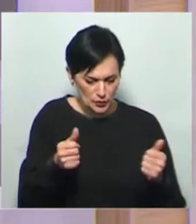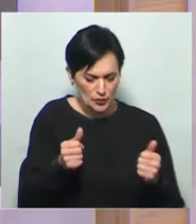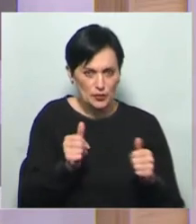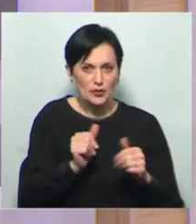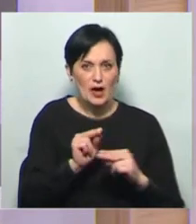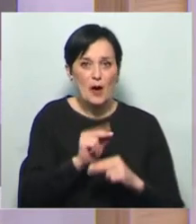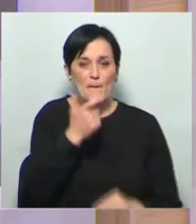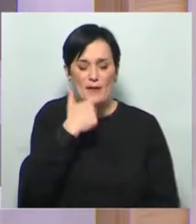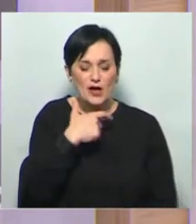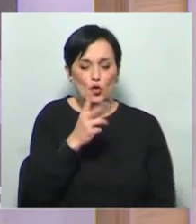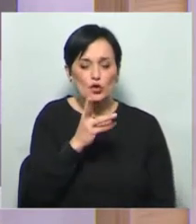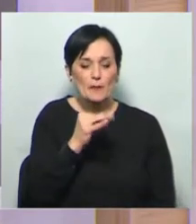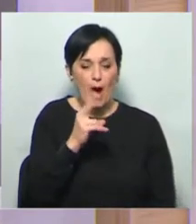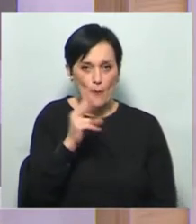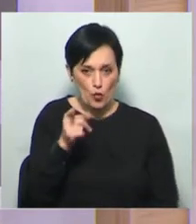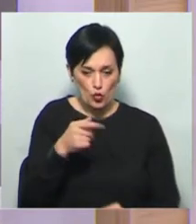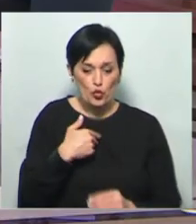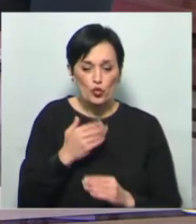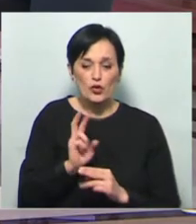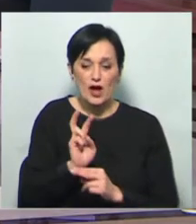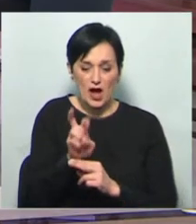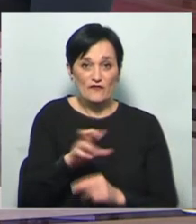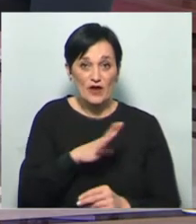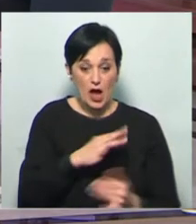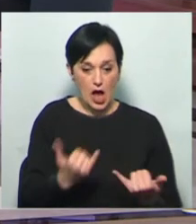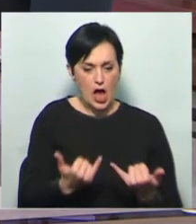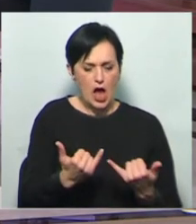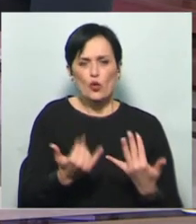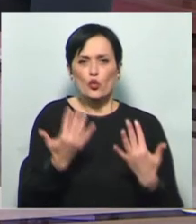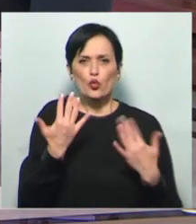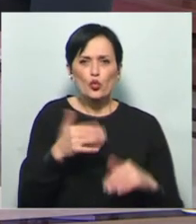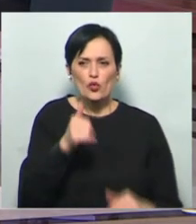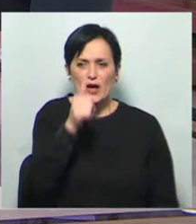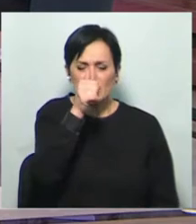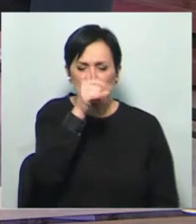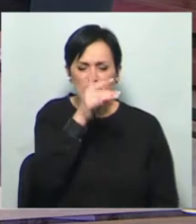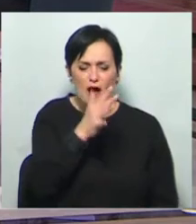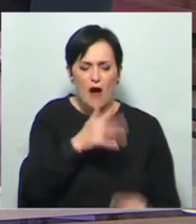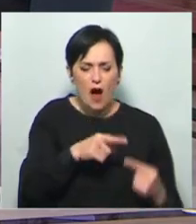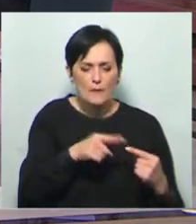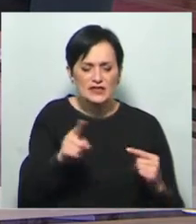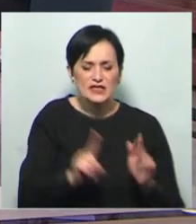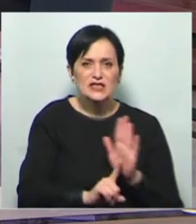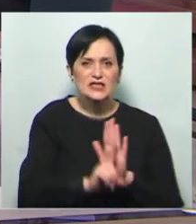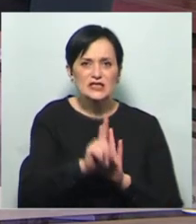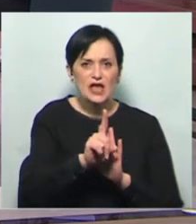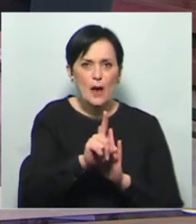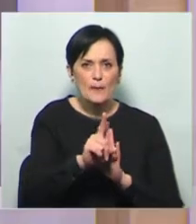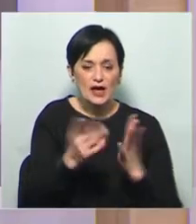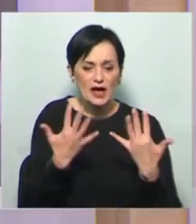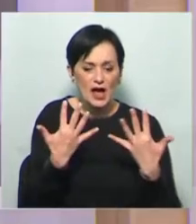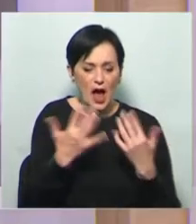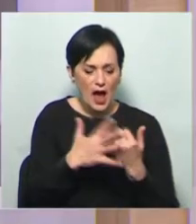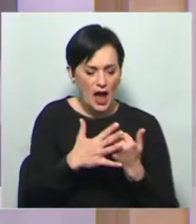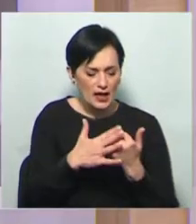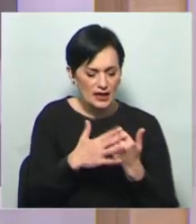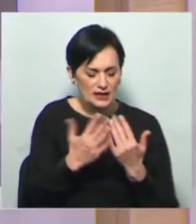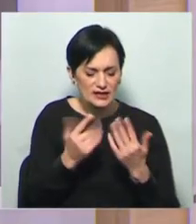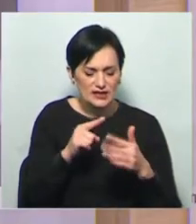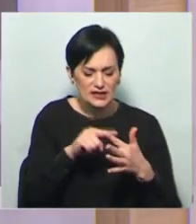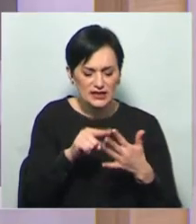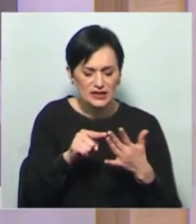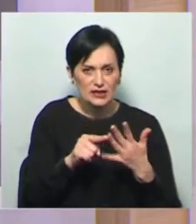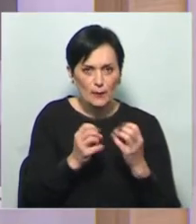ბატონ მამოკასთანაც ვარ ნამყოფი. მაგრამ ეხლა უკვე რამდენიმე თვეა ესეთი რაღაცა დამეწყო, მიბრუშდება ხელები, ხელის